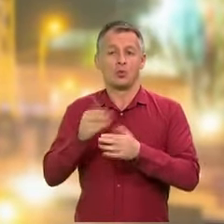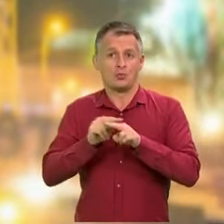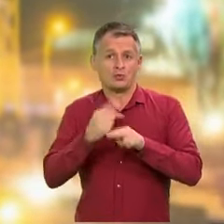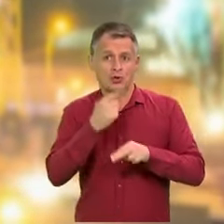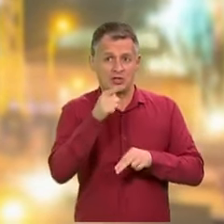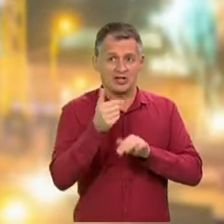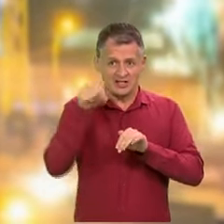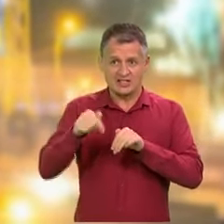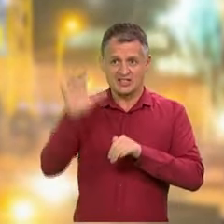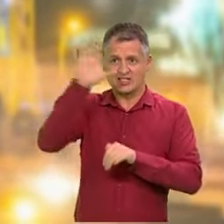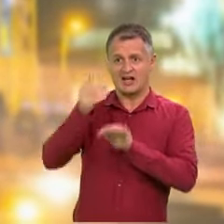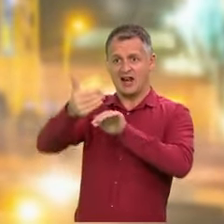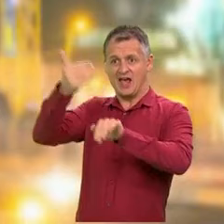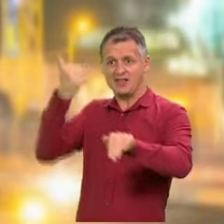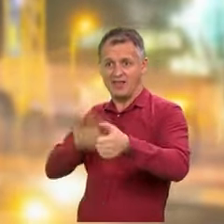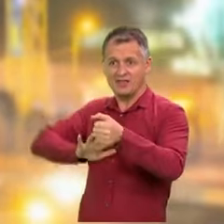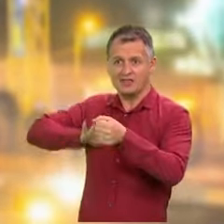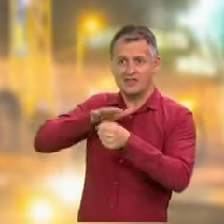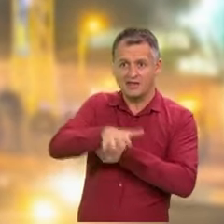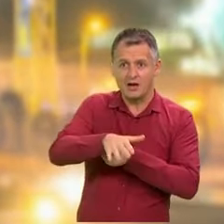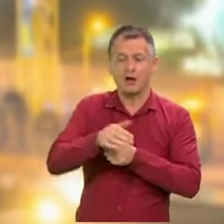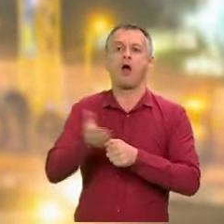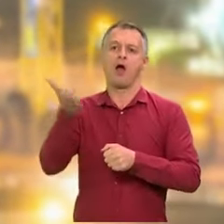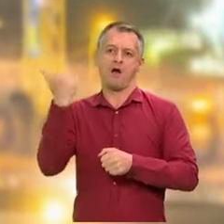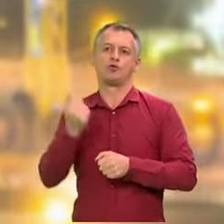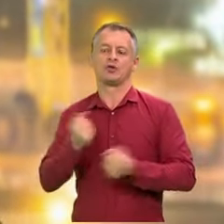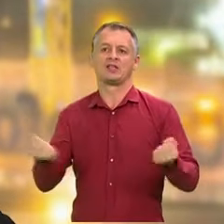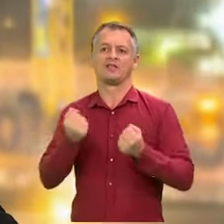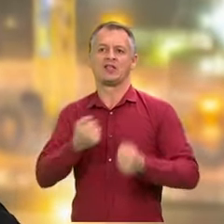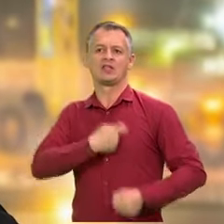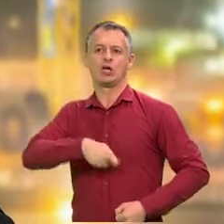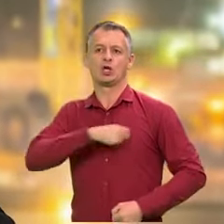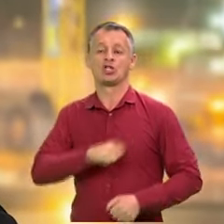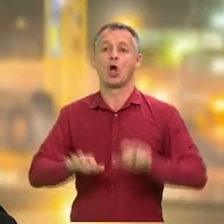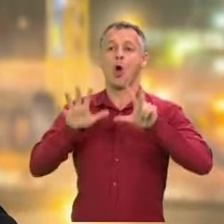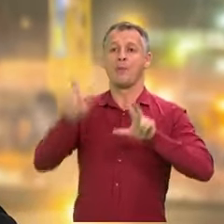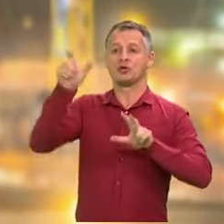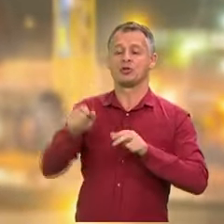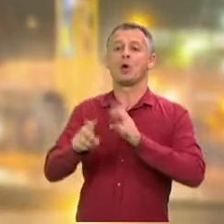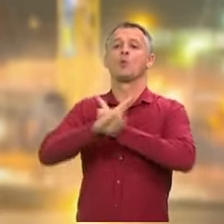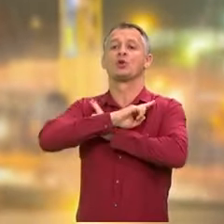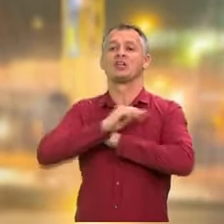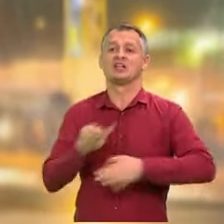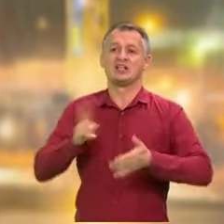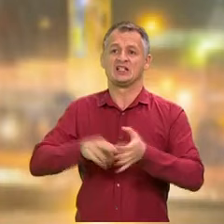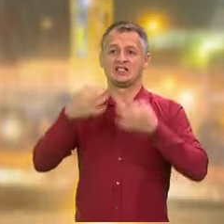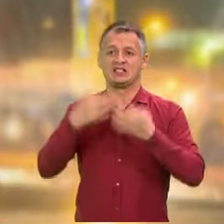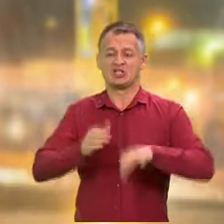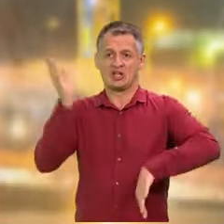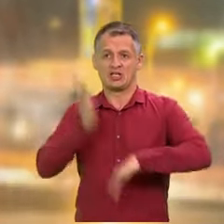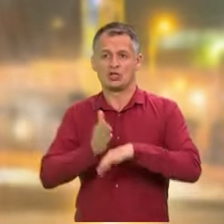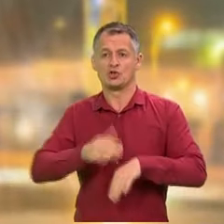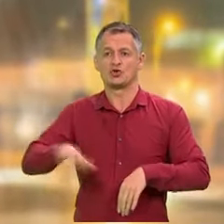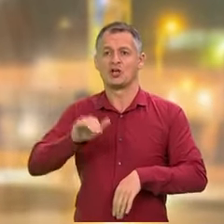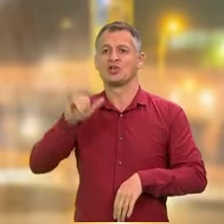seară, înainte de atacul aerian din Tel Aviv, a avut loc un atac terorist. Cel puțin 8 oameni au murit și al 10 au fost răniți în cartierul